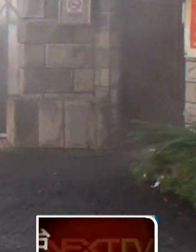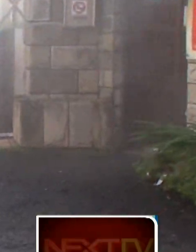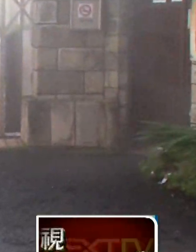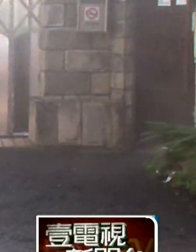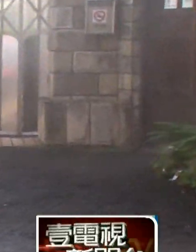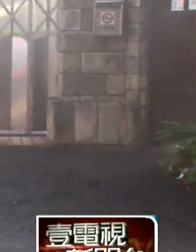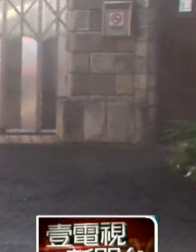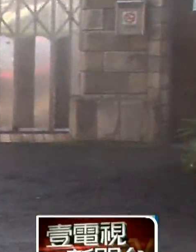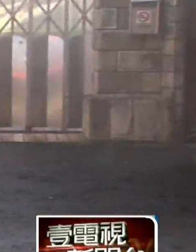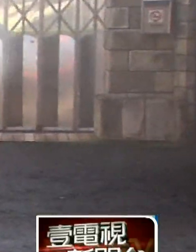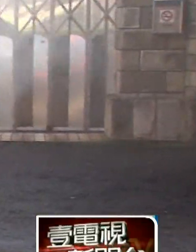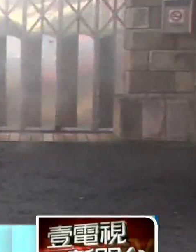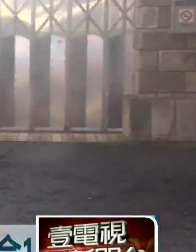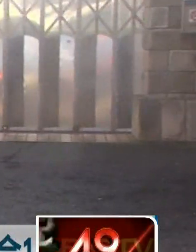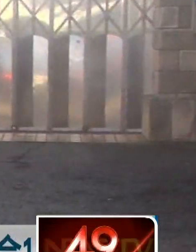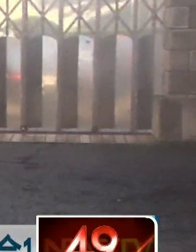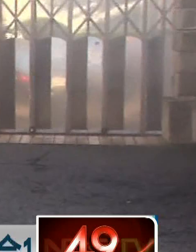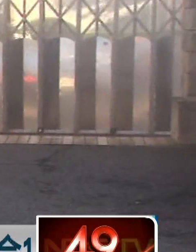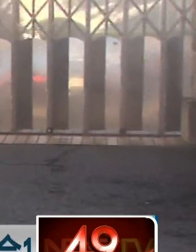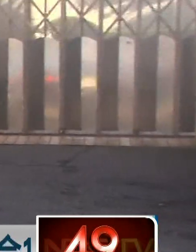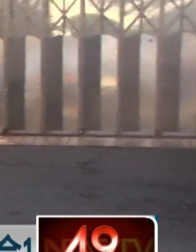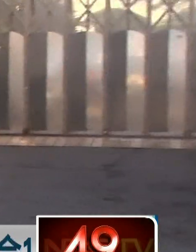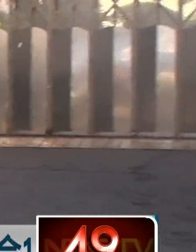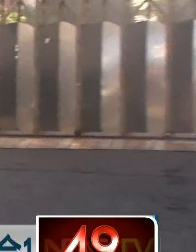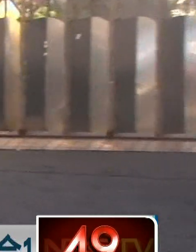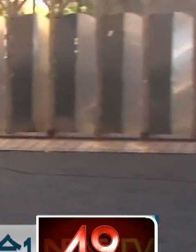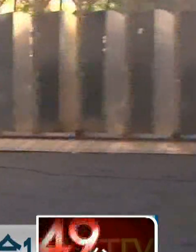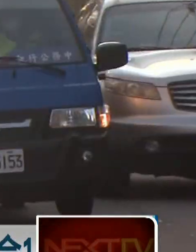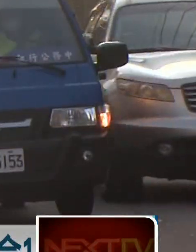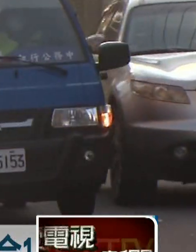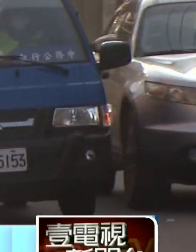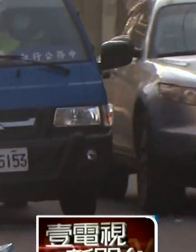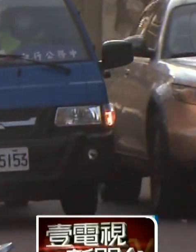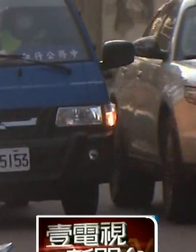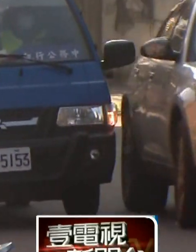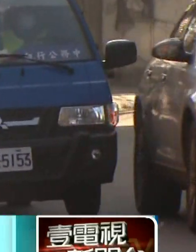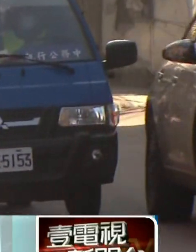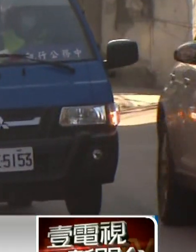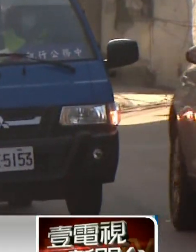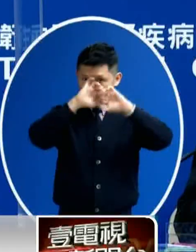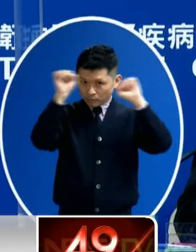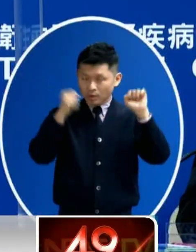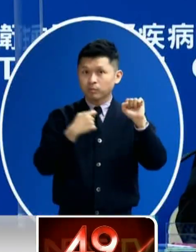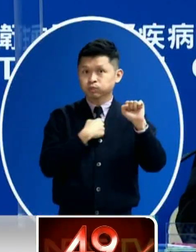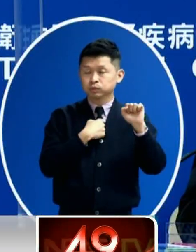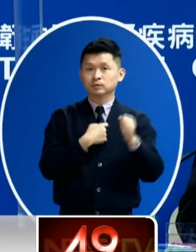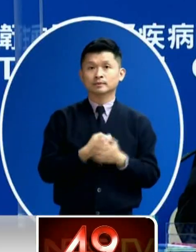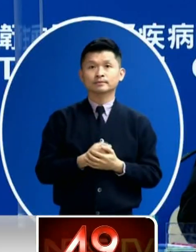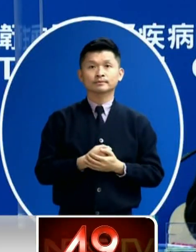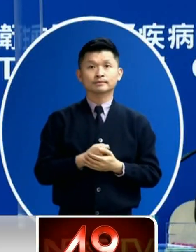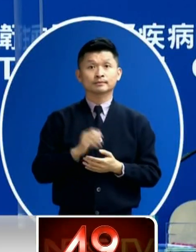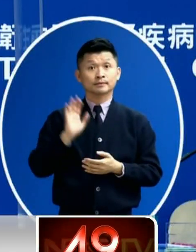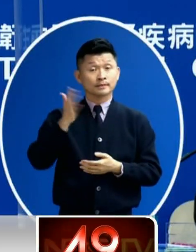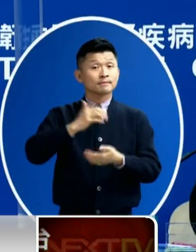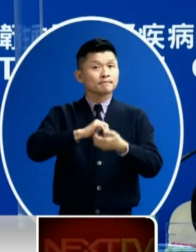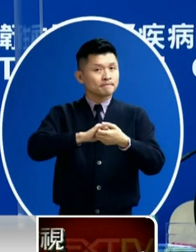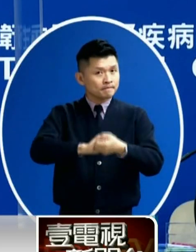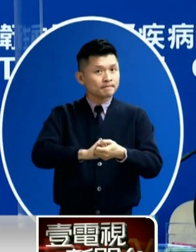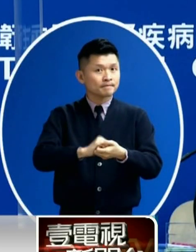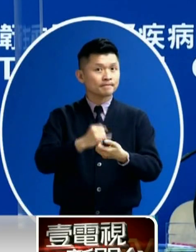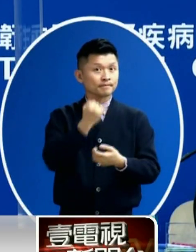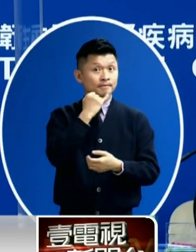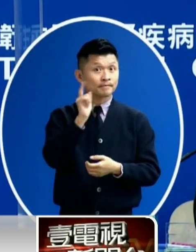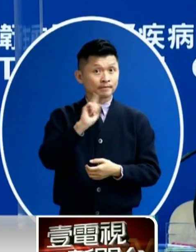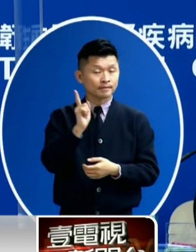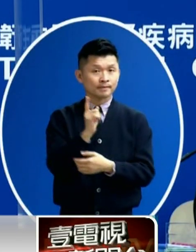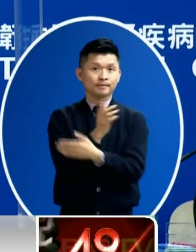园感染源头找到了，但到底是谁传给谁？ 从发病日或我们确诊的日，几乎可以确定的就是说，后面幼